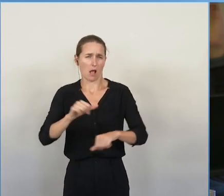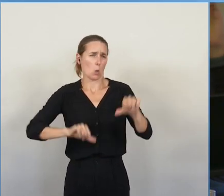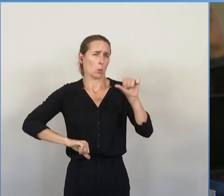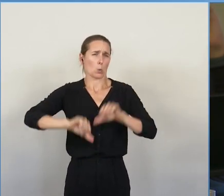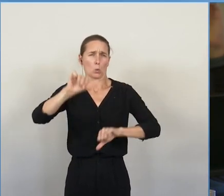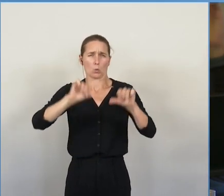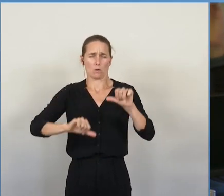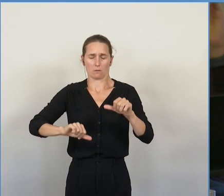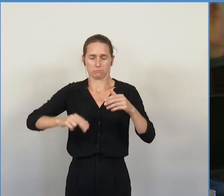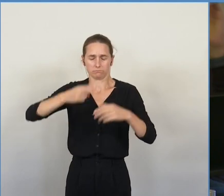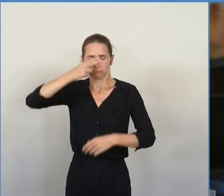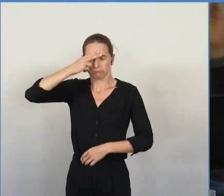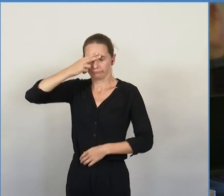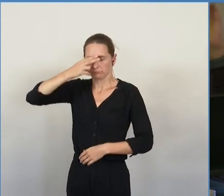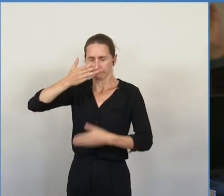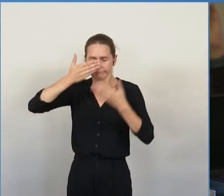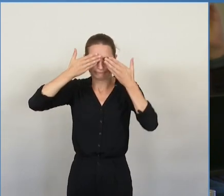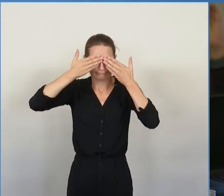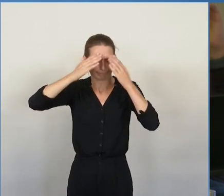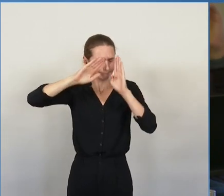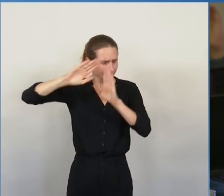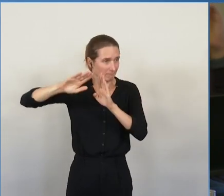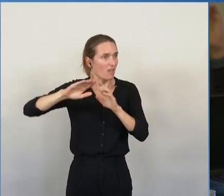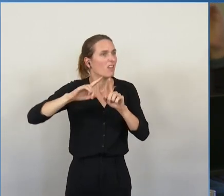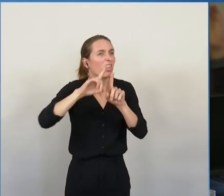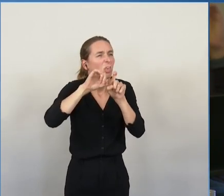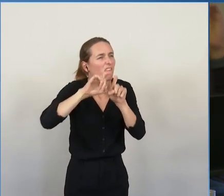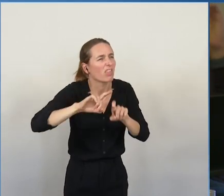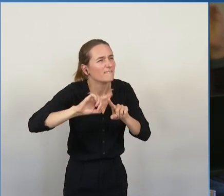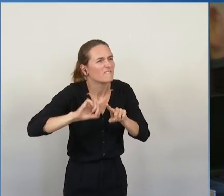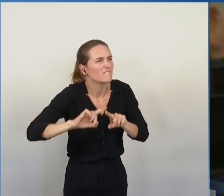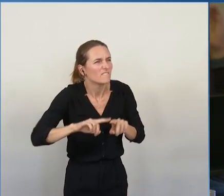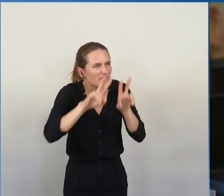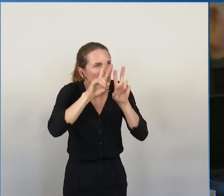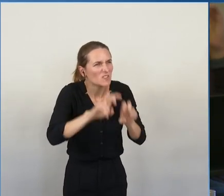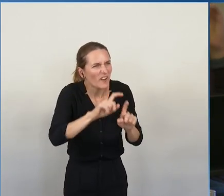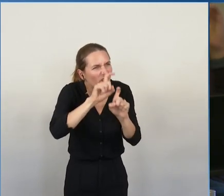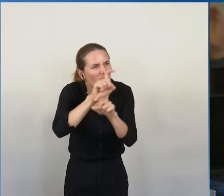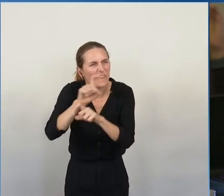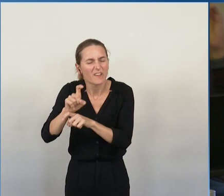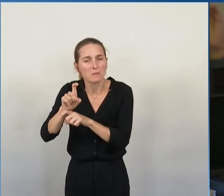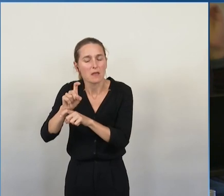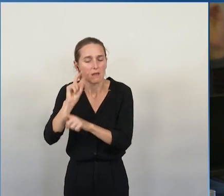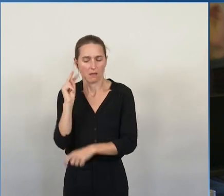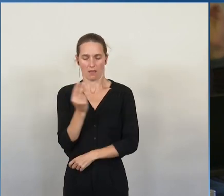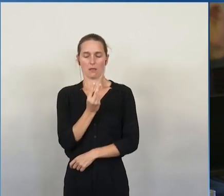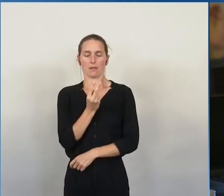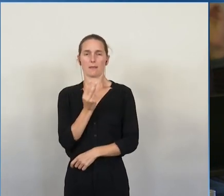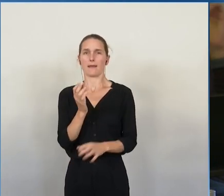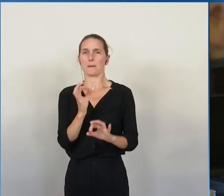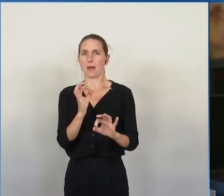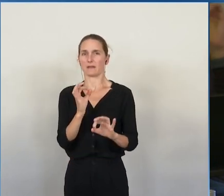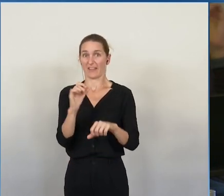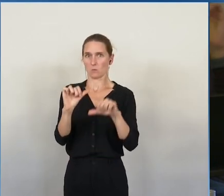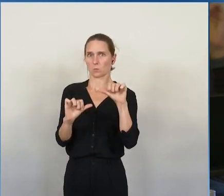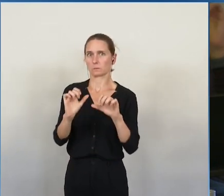l'œil mais qui n'a de cesse de chercher la paille dans celui de l'autre et bien onaboutit qu'à une chose